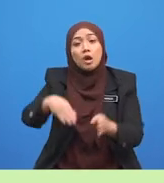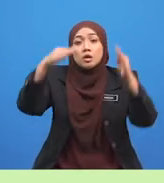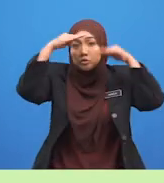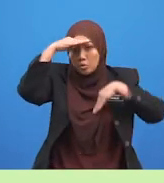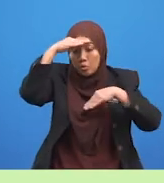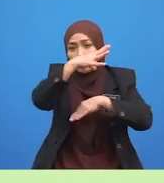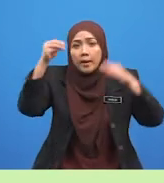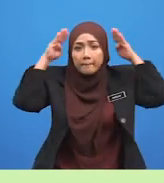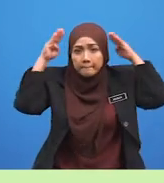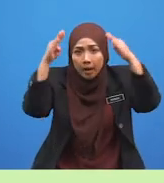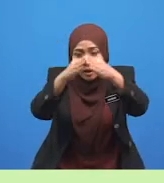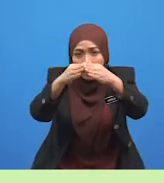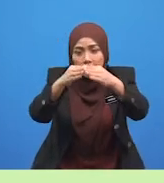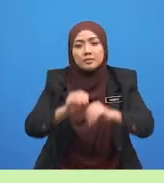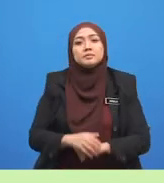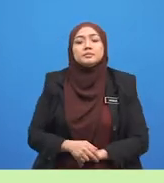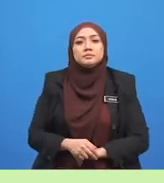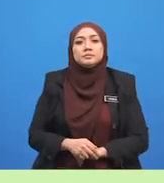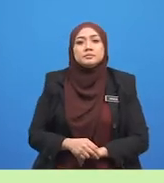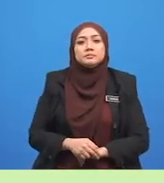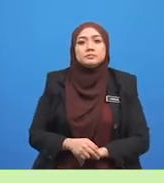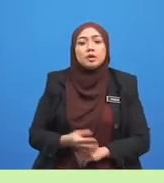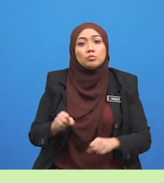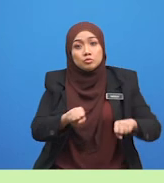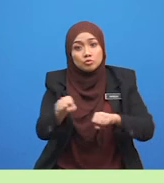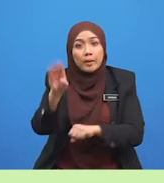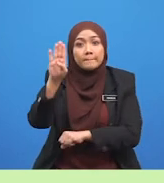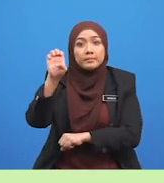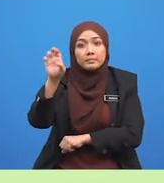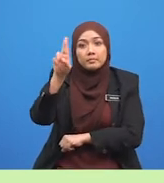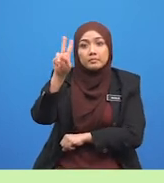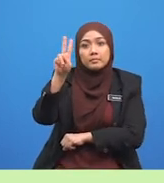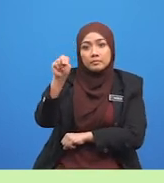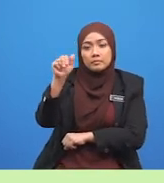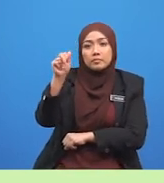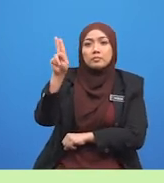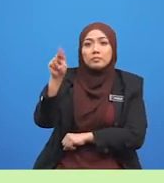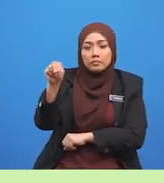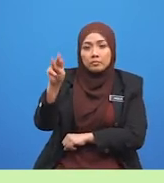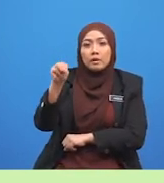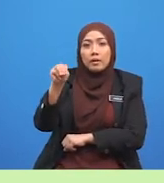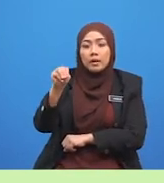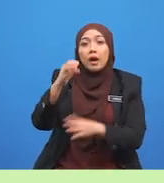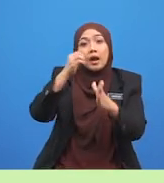dan negeri Pahang? Sama ada Sungai Bernam atau Sungai Endau?